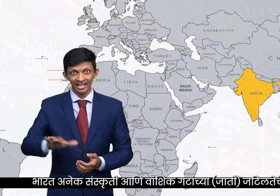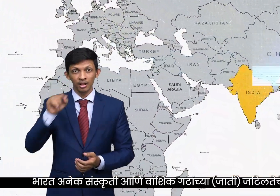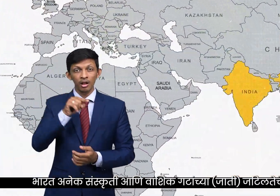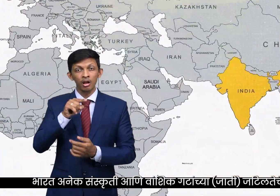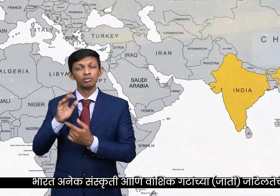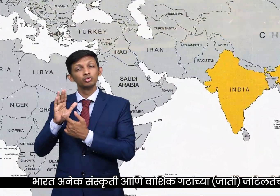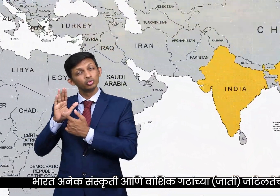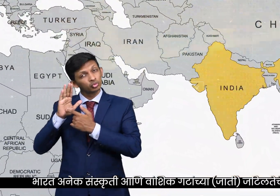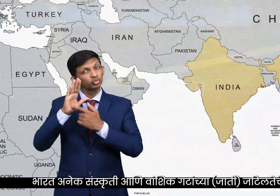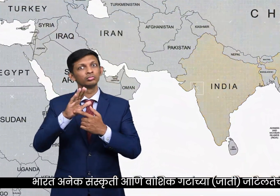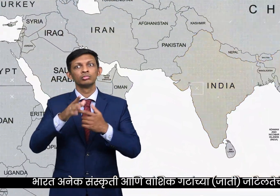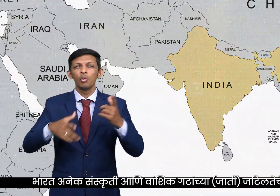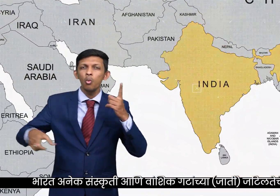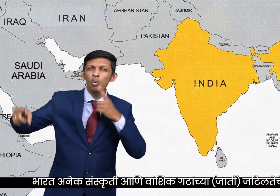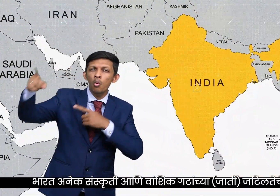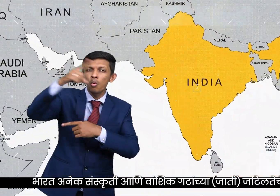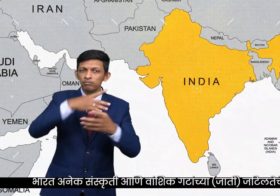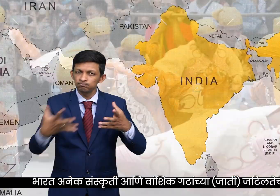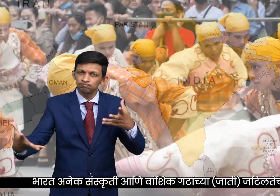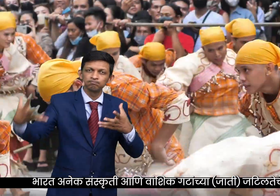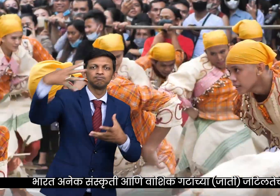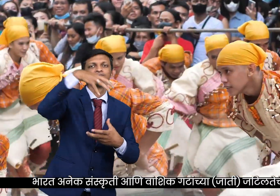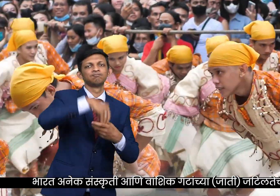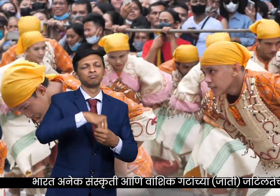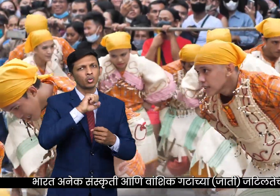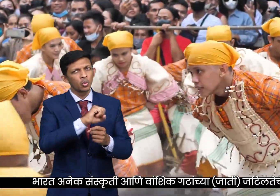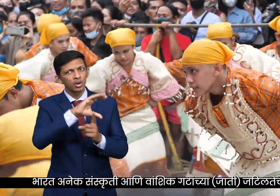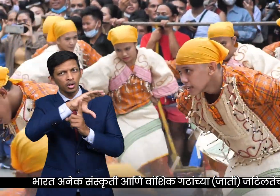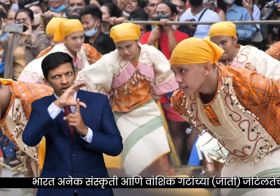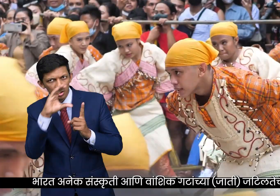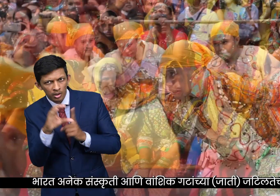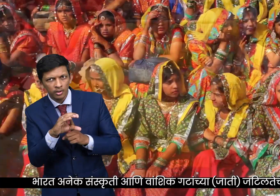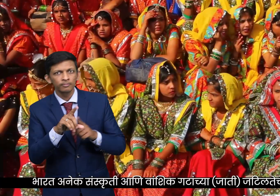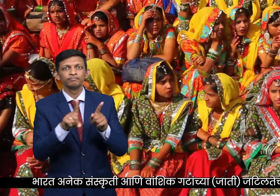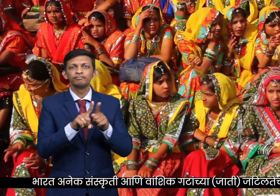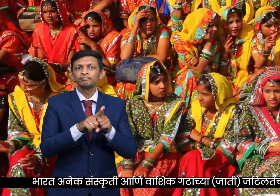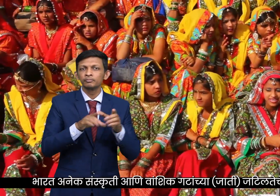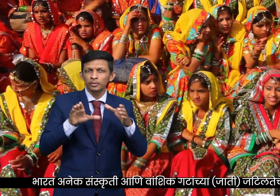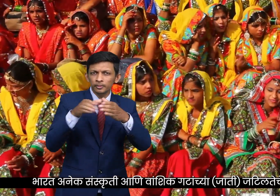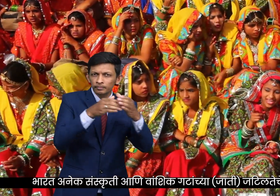भारत अनेक संस्कृती आणि वांशिक गटांच्या जाती जटिलतेचे प्रतिनिधित्व करतो.